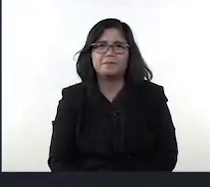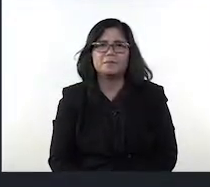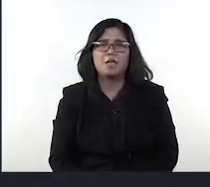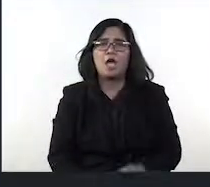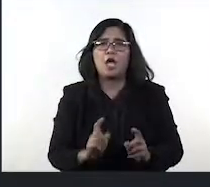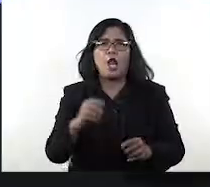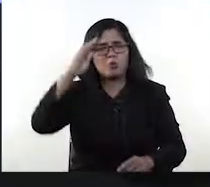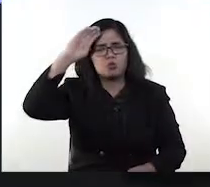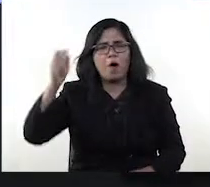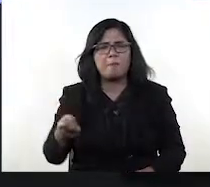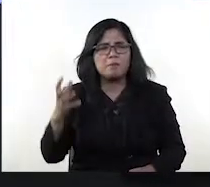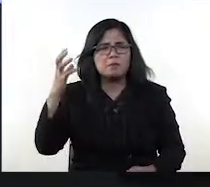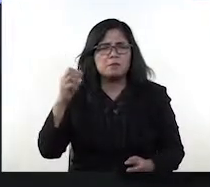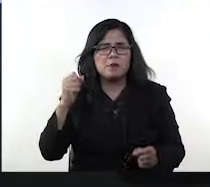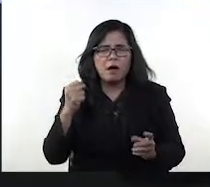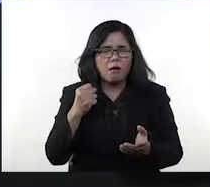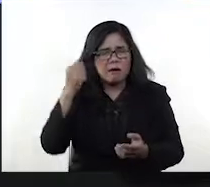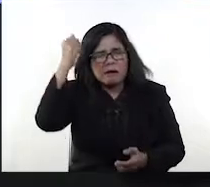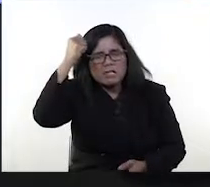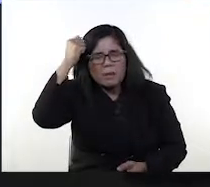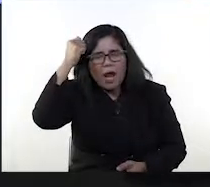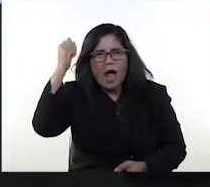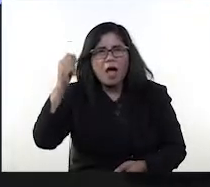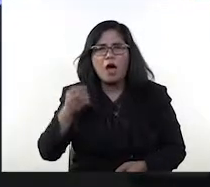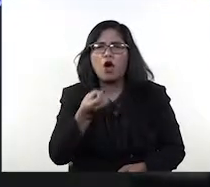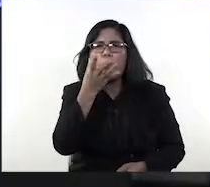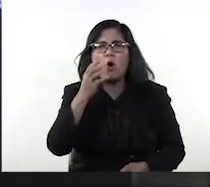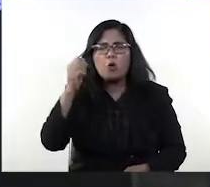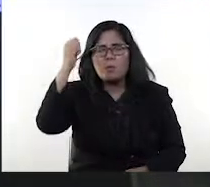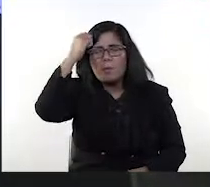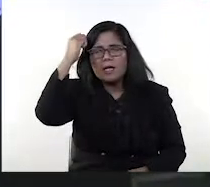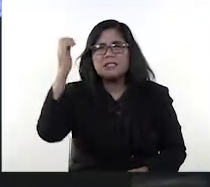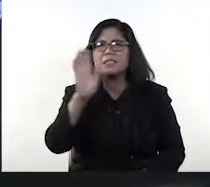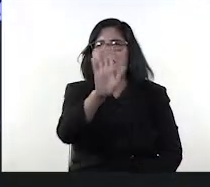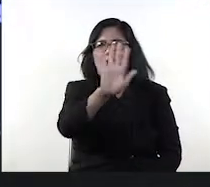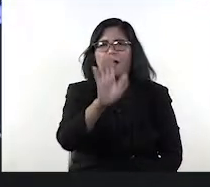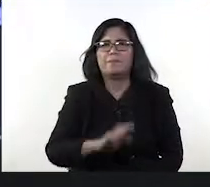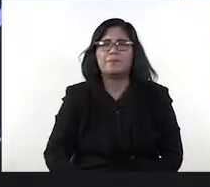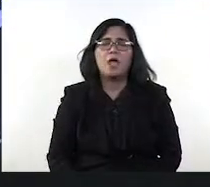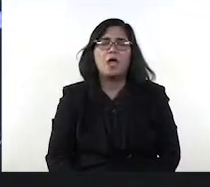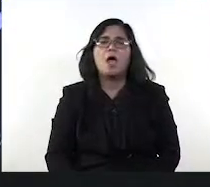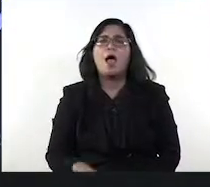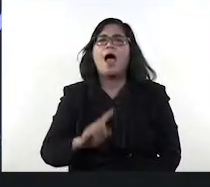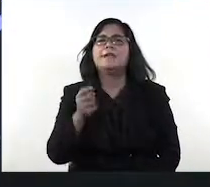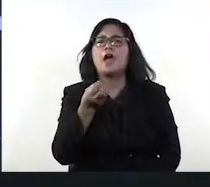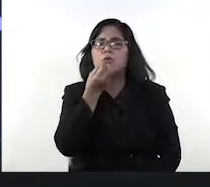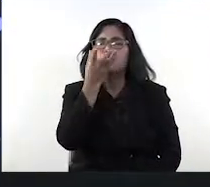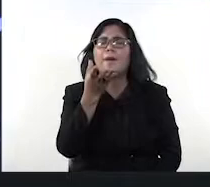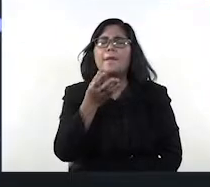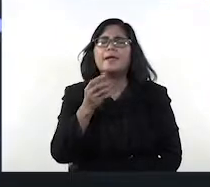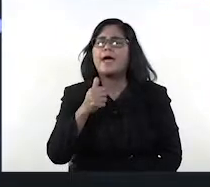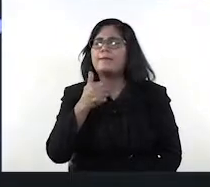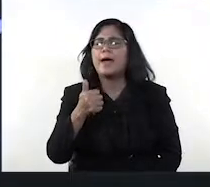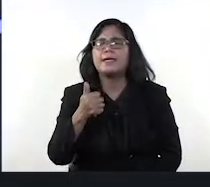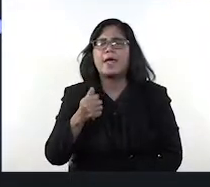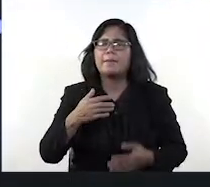batu begitu tidak kalau menurut surah an-nas surah males-males kau bilang aku sudah salah males kita hanya mengucapkan apa yang baik apa yang benar apa yang berkenan